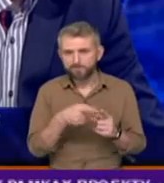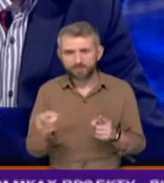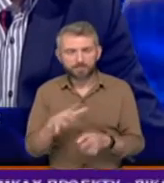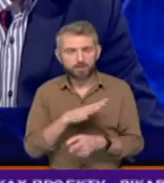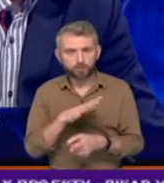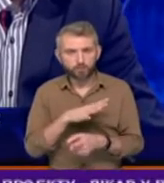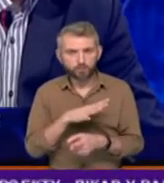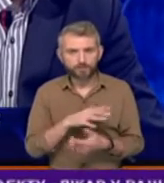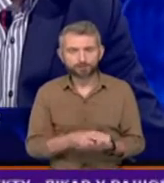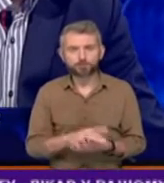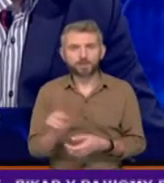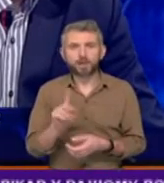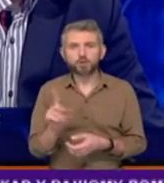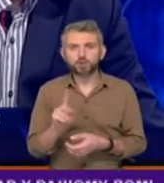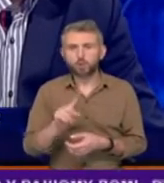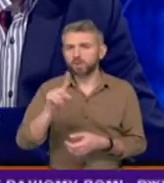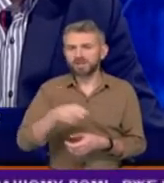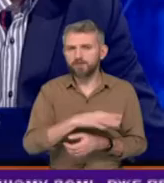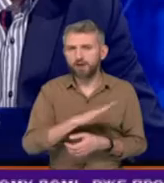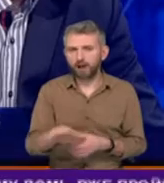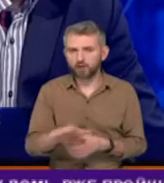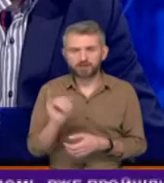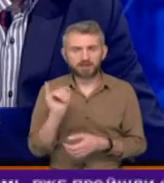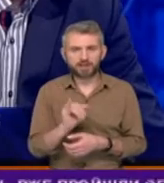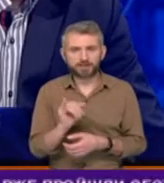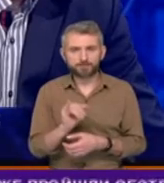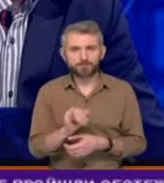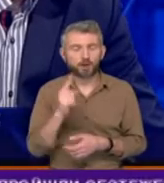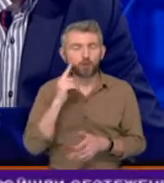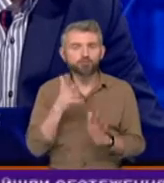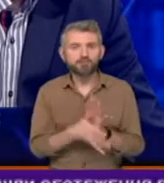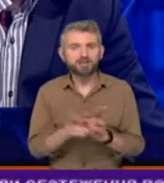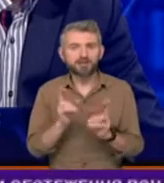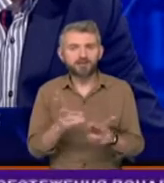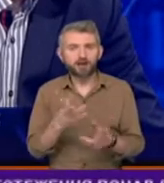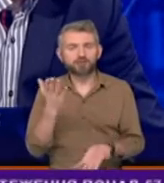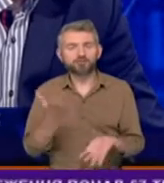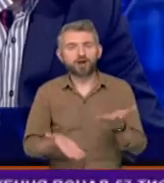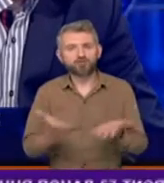такий період, що не вимагалося. І розумієте як?